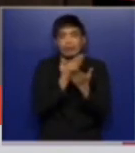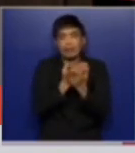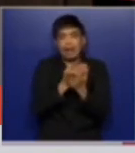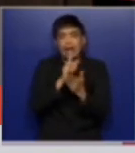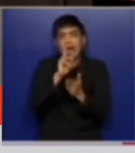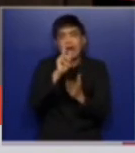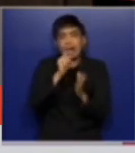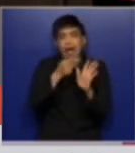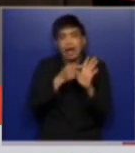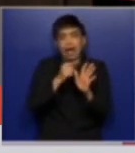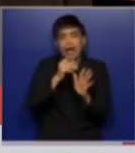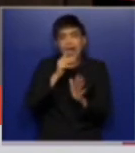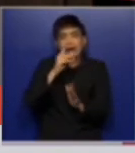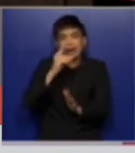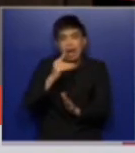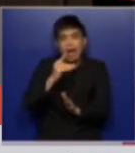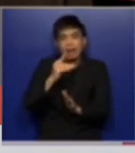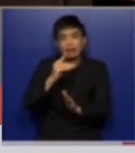ตั้งแต่ปี